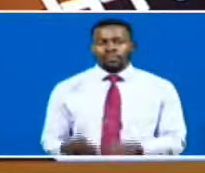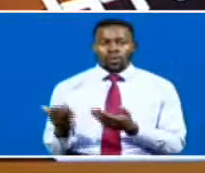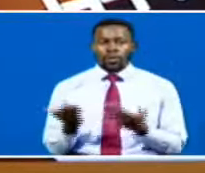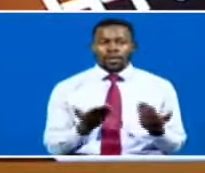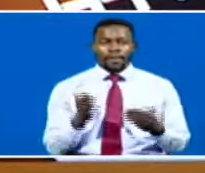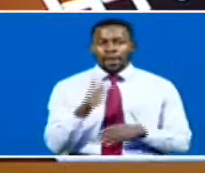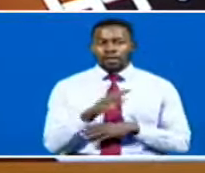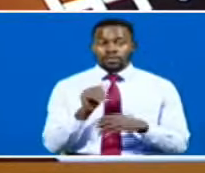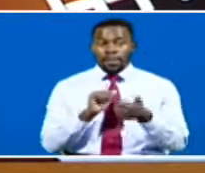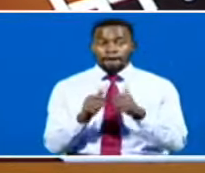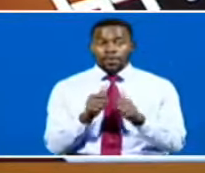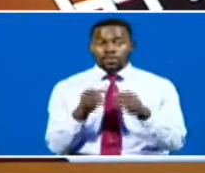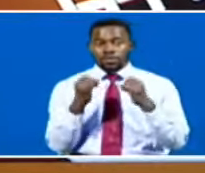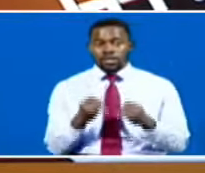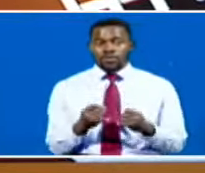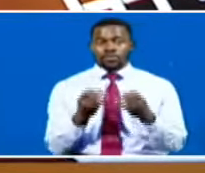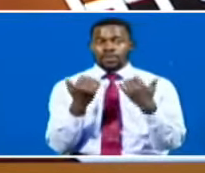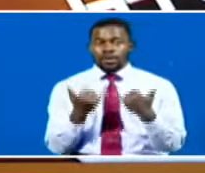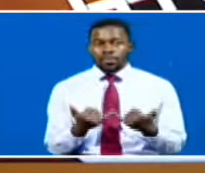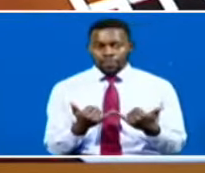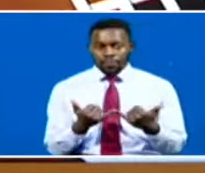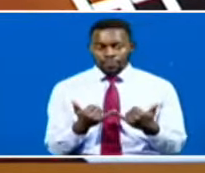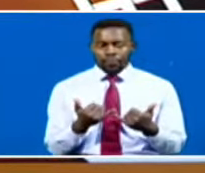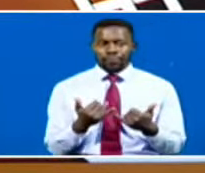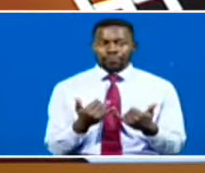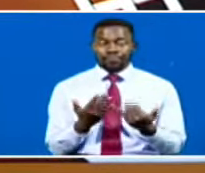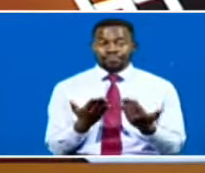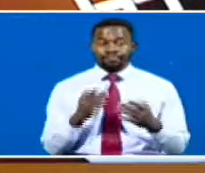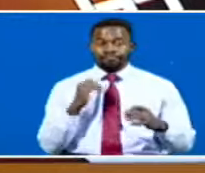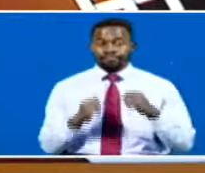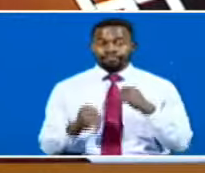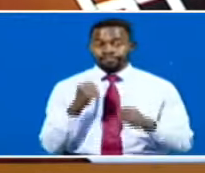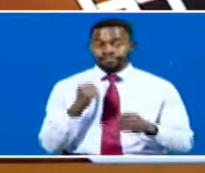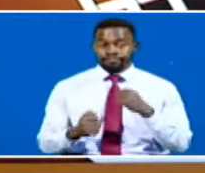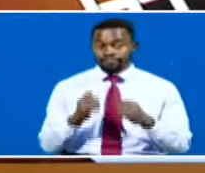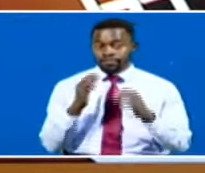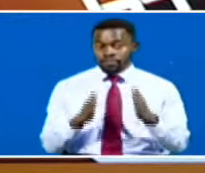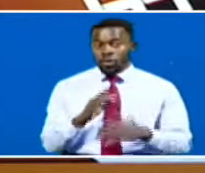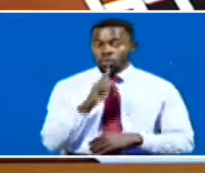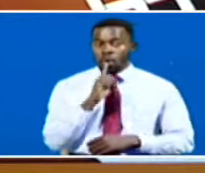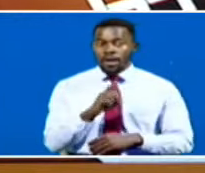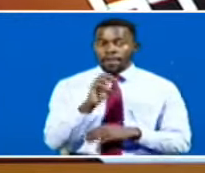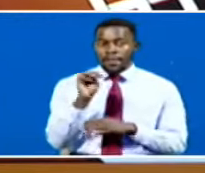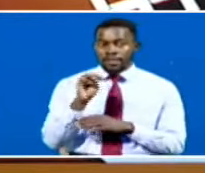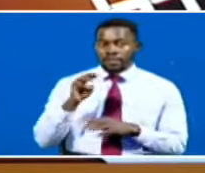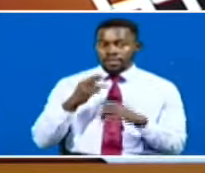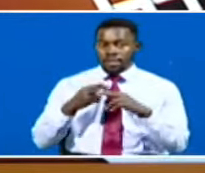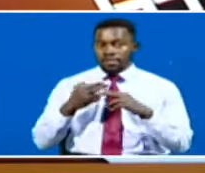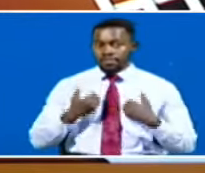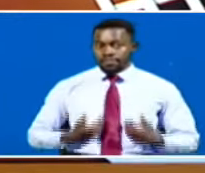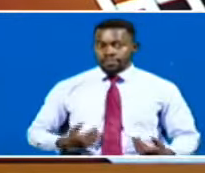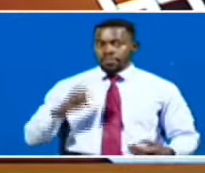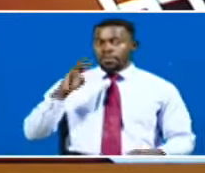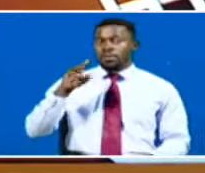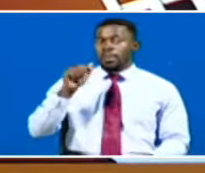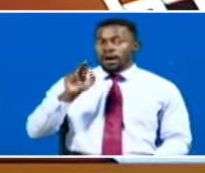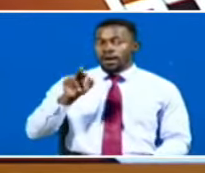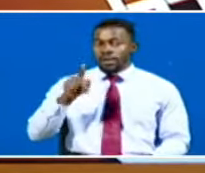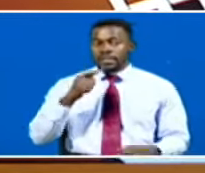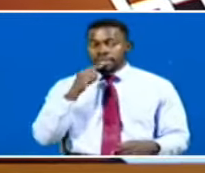Karibu tena mtazamaji, tuangazie dira ya michezo. Mwanariadha wa mbio za mita 100 Mark Otieno anasema amerejea na